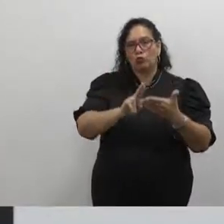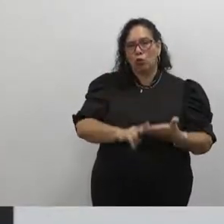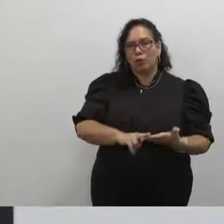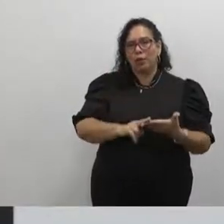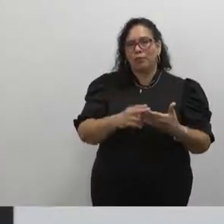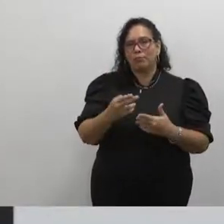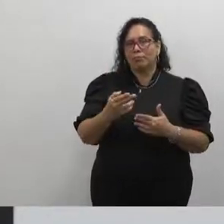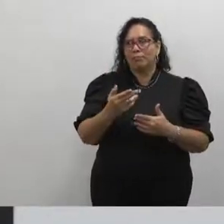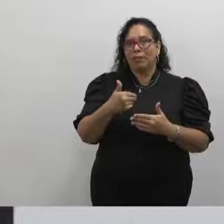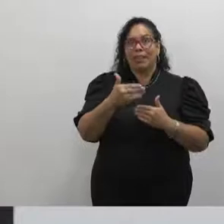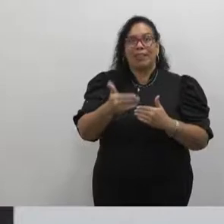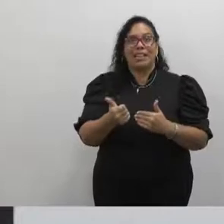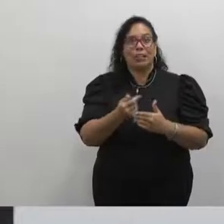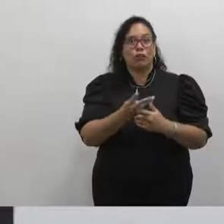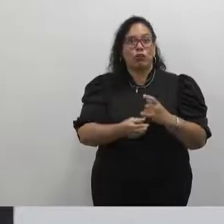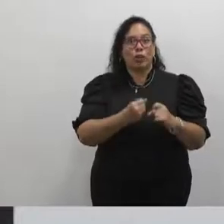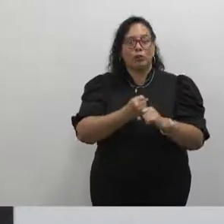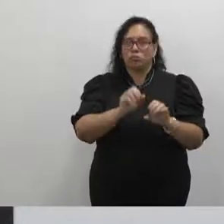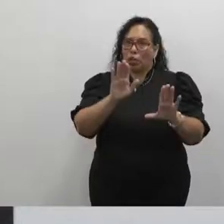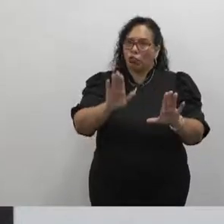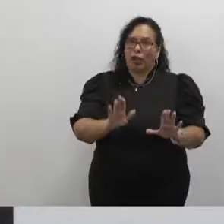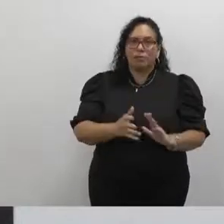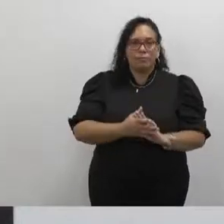mà dụ phép phép chăn lắm